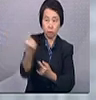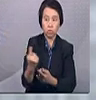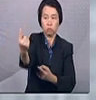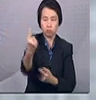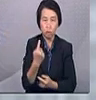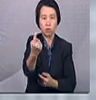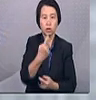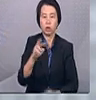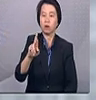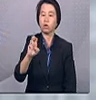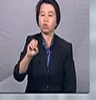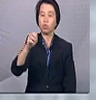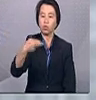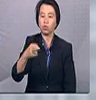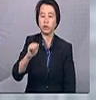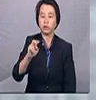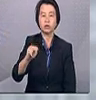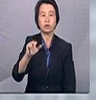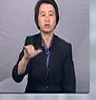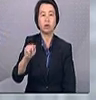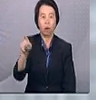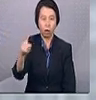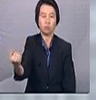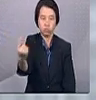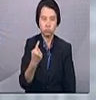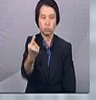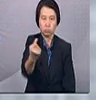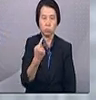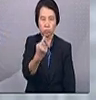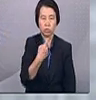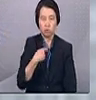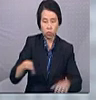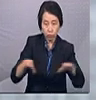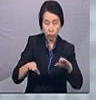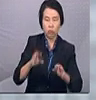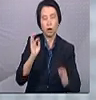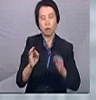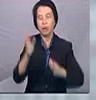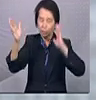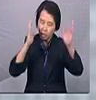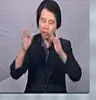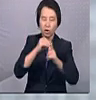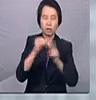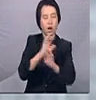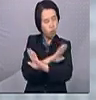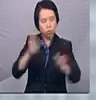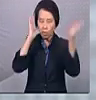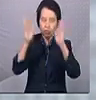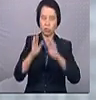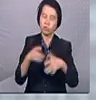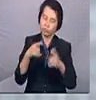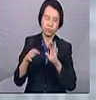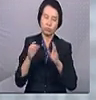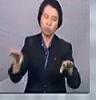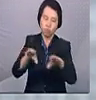depan untuk jalankan saringan. Jadi memang kita laksanakan sama ada warga negara ke ataupun bukan warga negara.